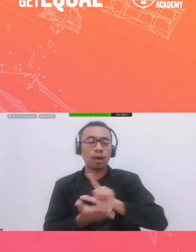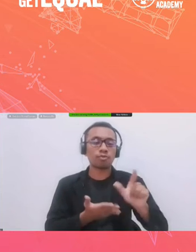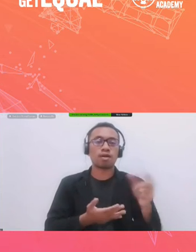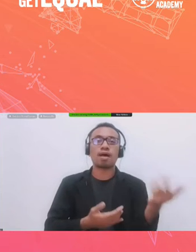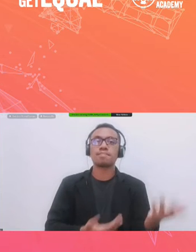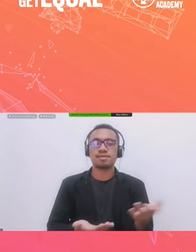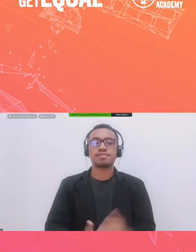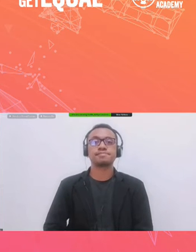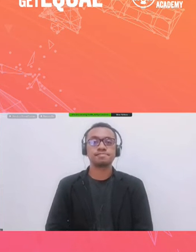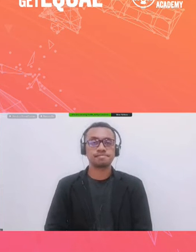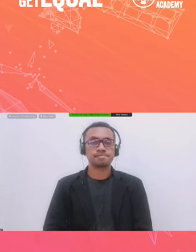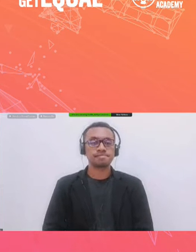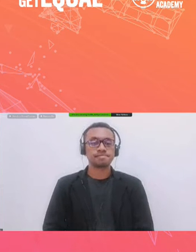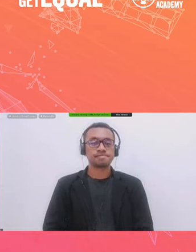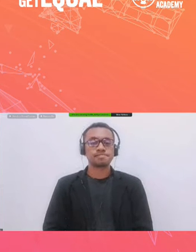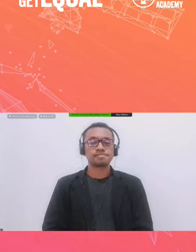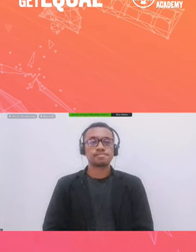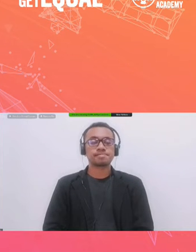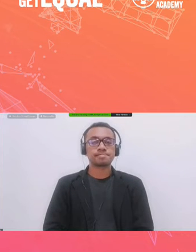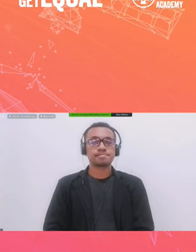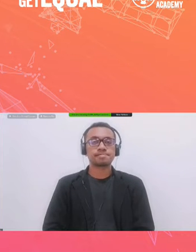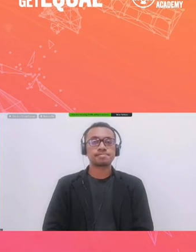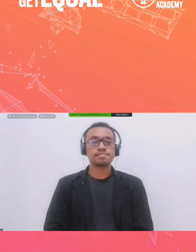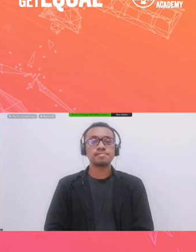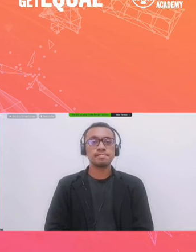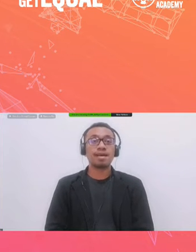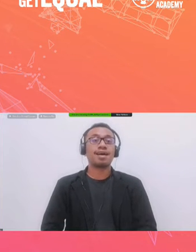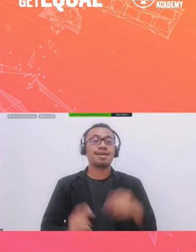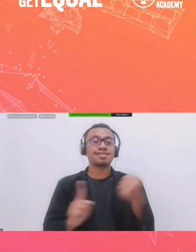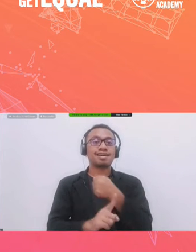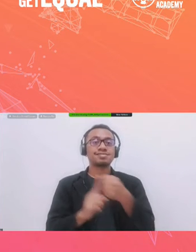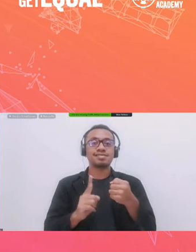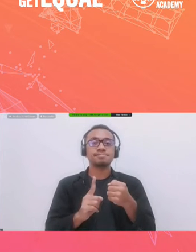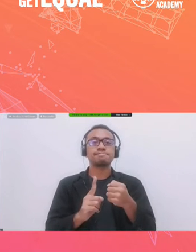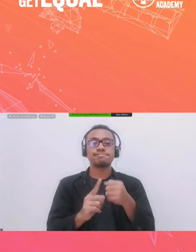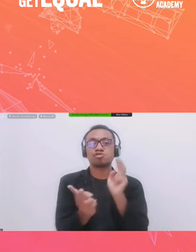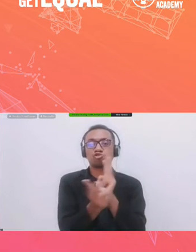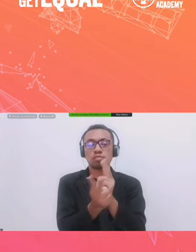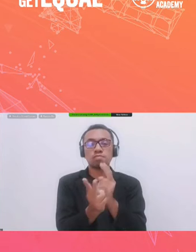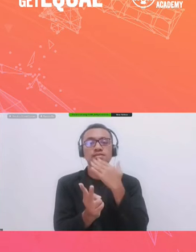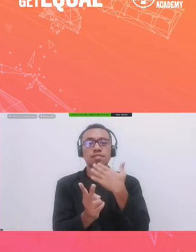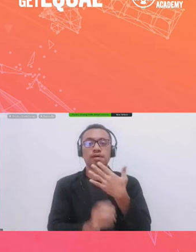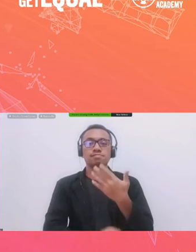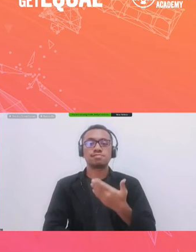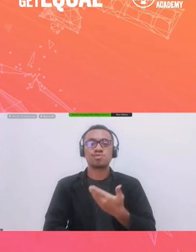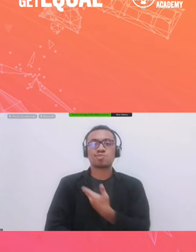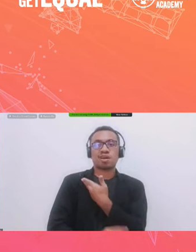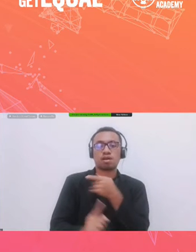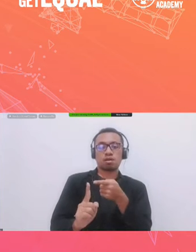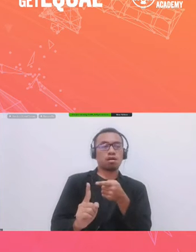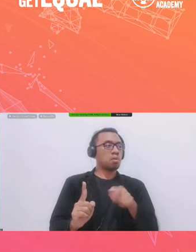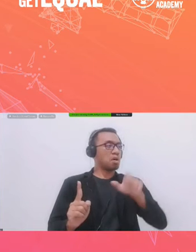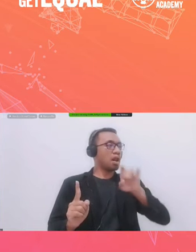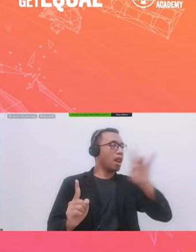mengetahui itu ya. Dan seringkali kekerasan ini menyalahkan korban, dan korban tidak berani berbicara.